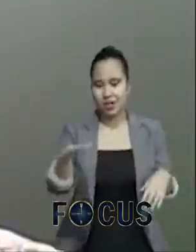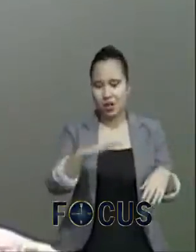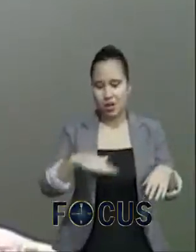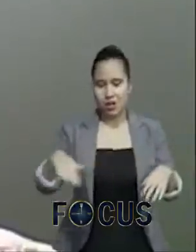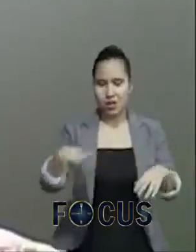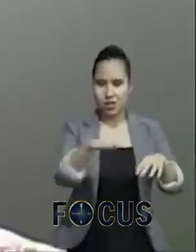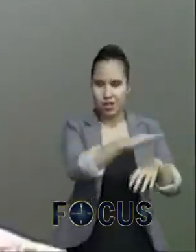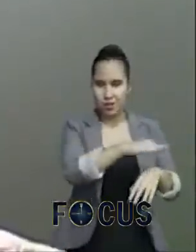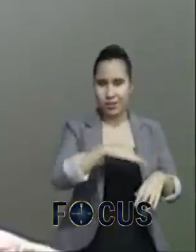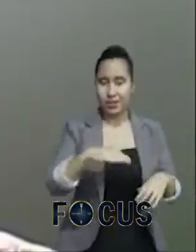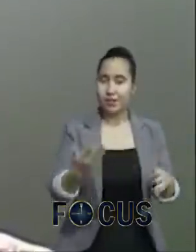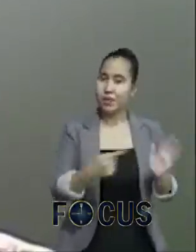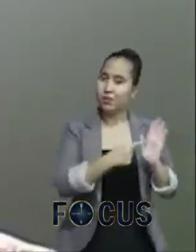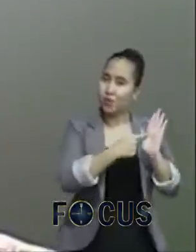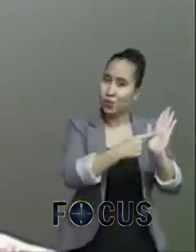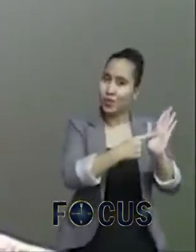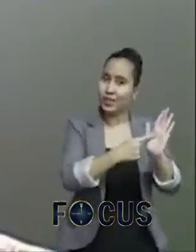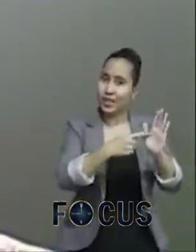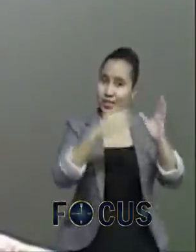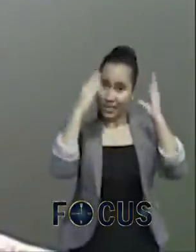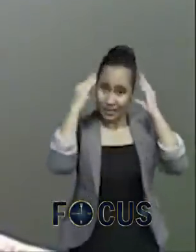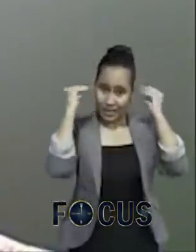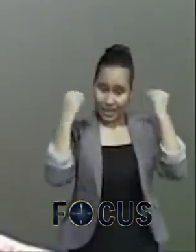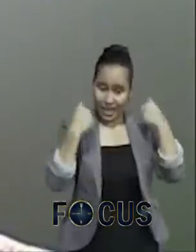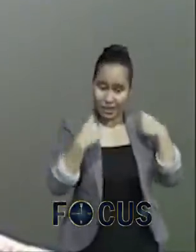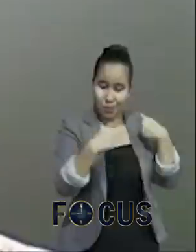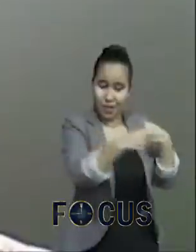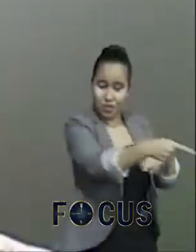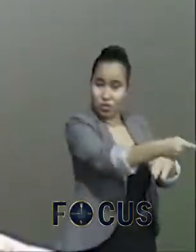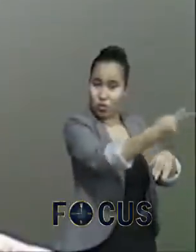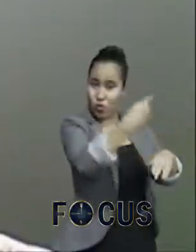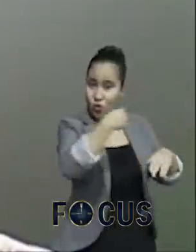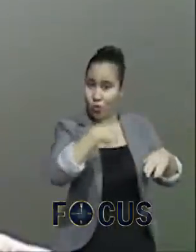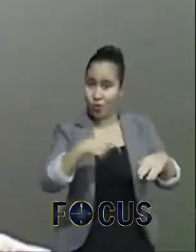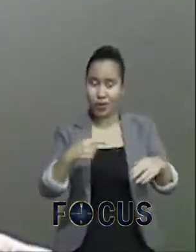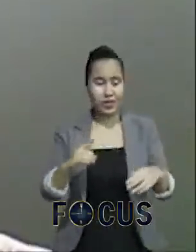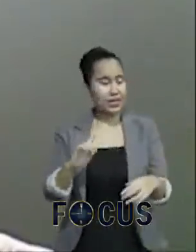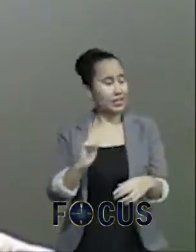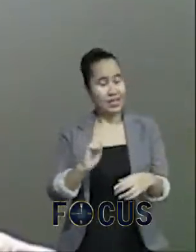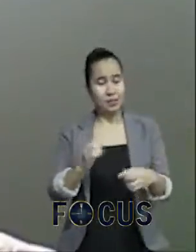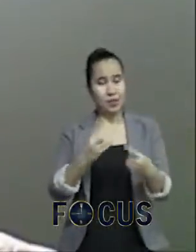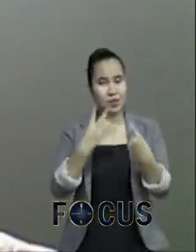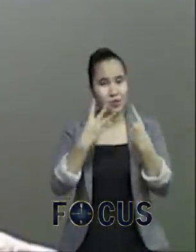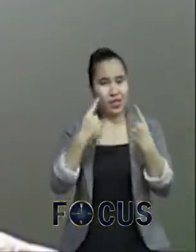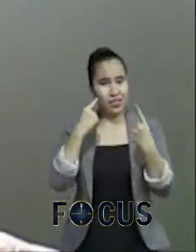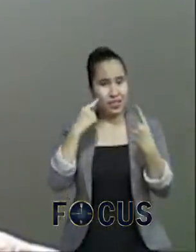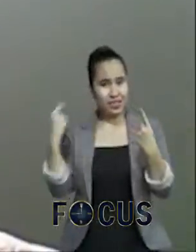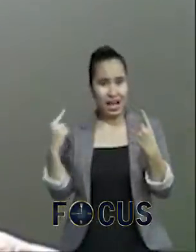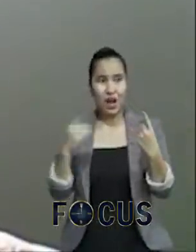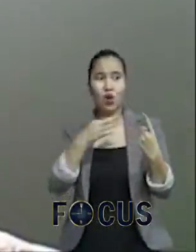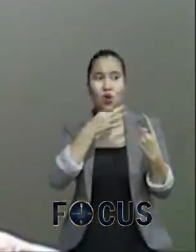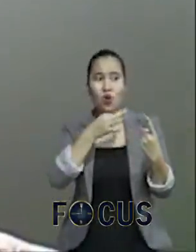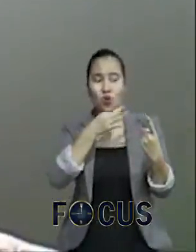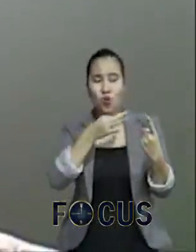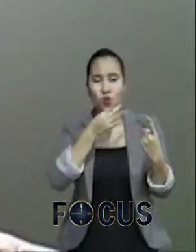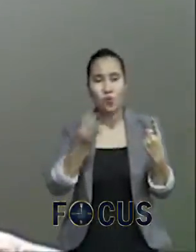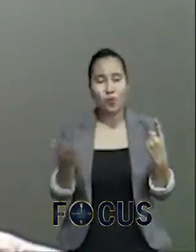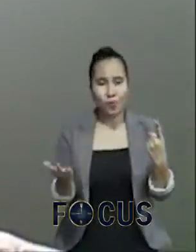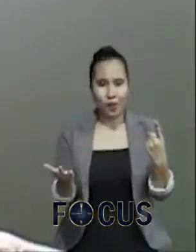bijvoorbeeld mensen uit Nederland komen, ze niet meer voor 14 dagen in quarantaine hoeven te